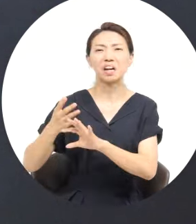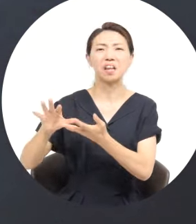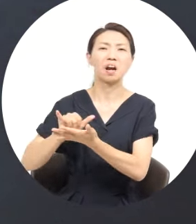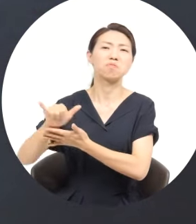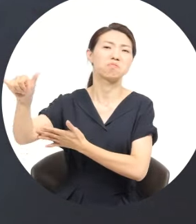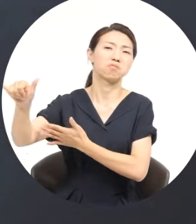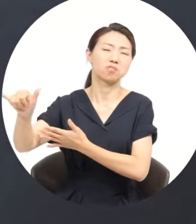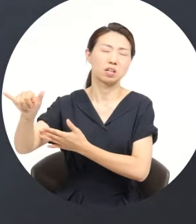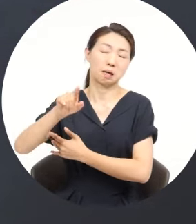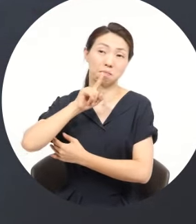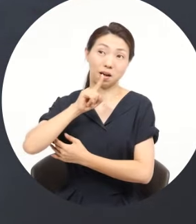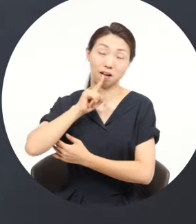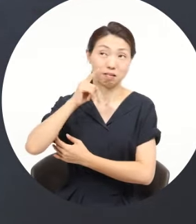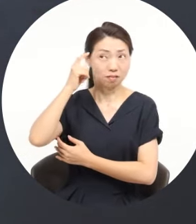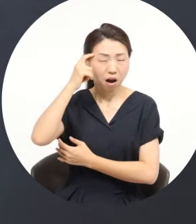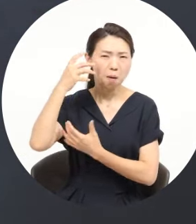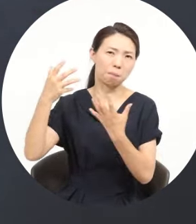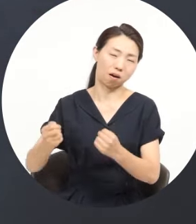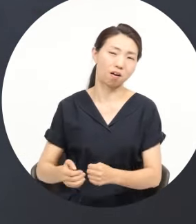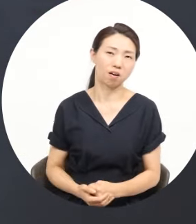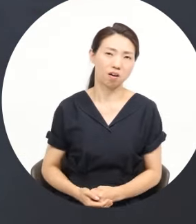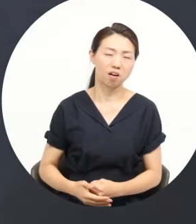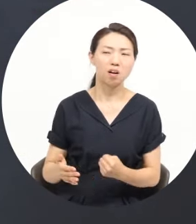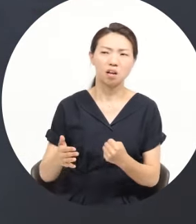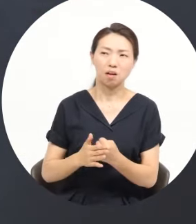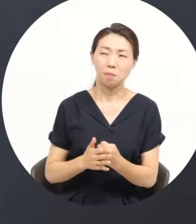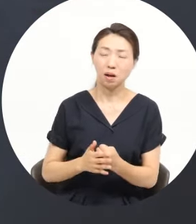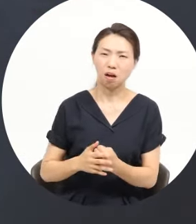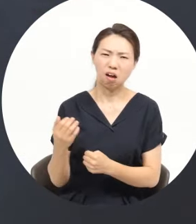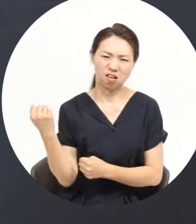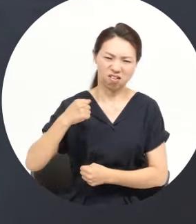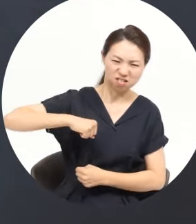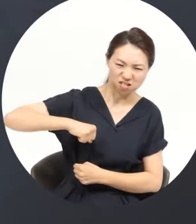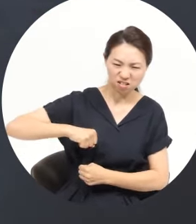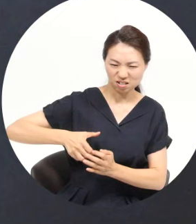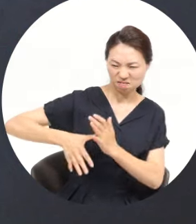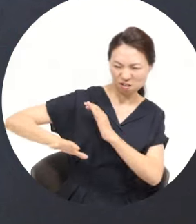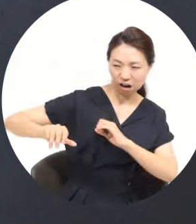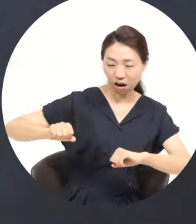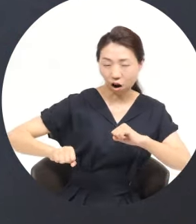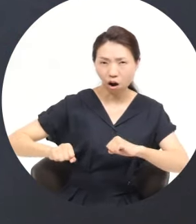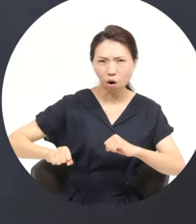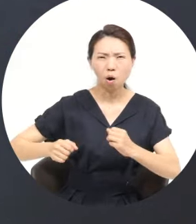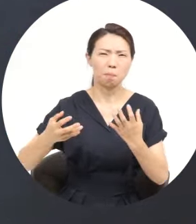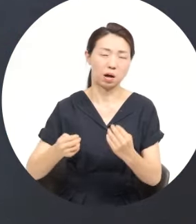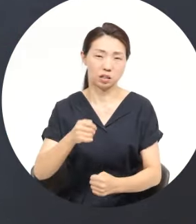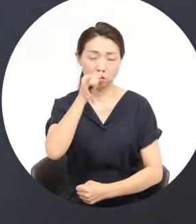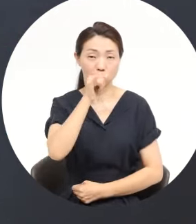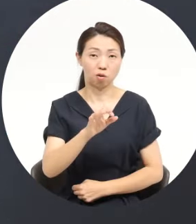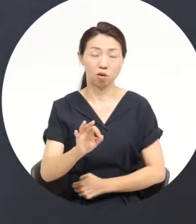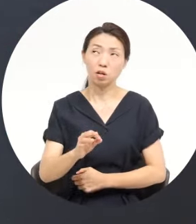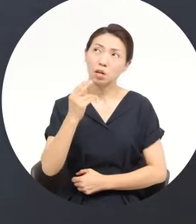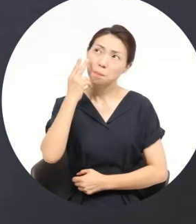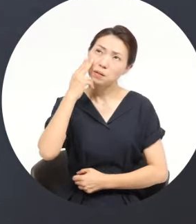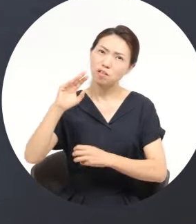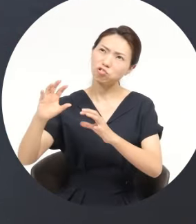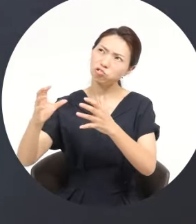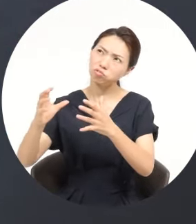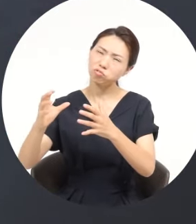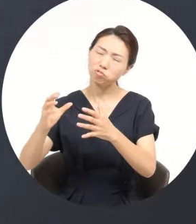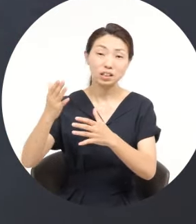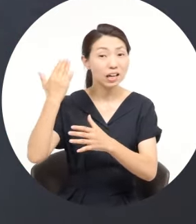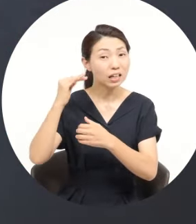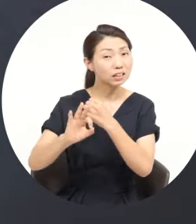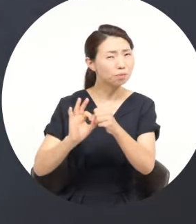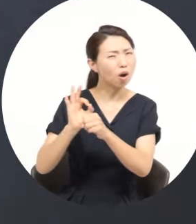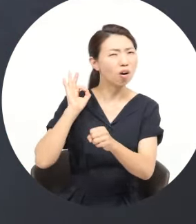이렇게 생각하는 아이들이 많아요. 그래서 반항하고 저항하고 지금 미국에 한 10년 전인데